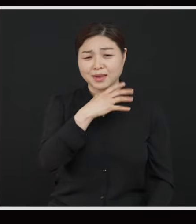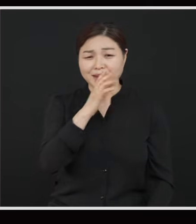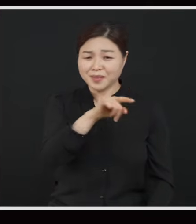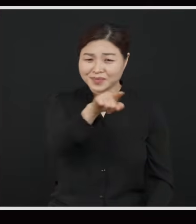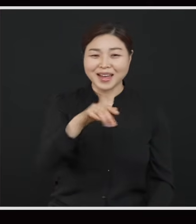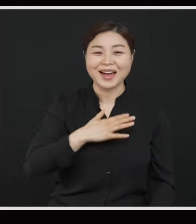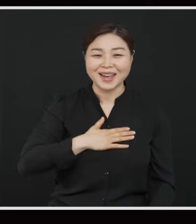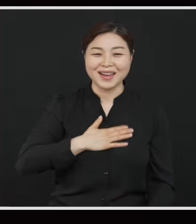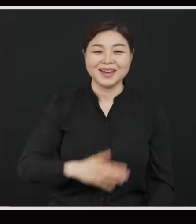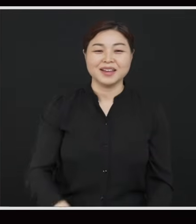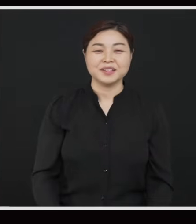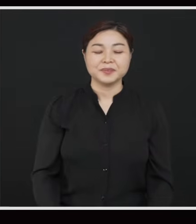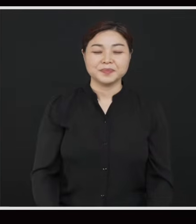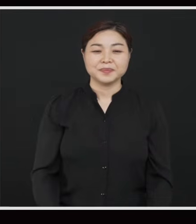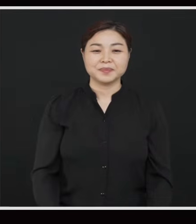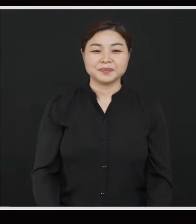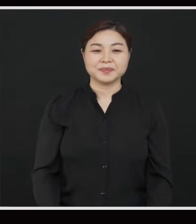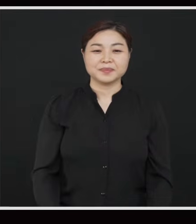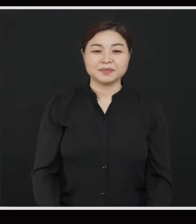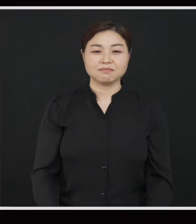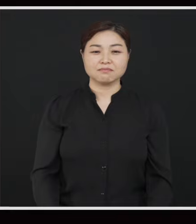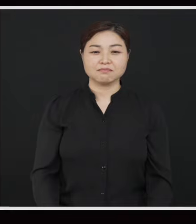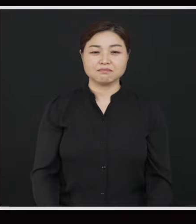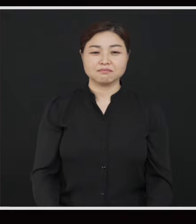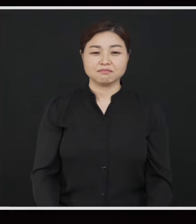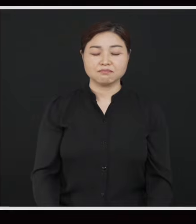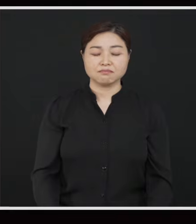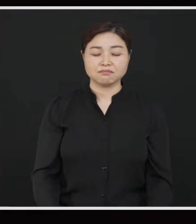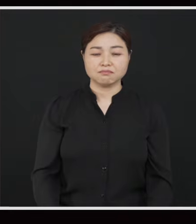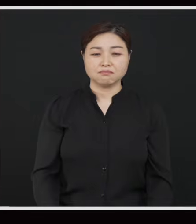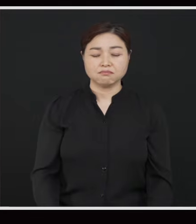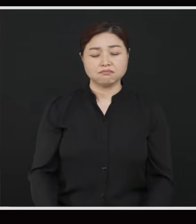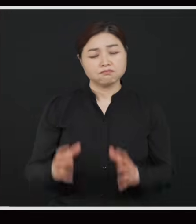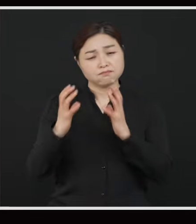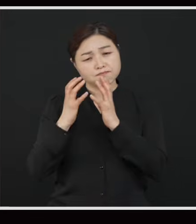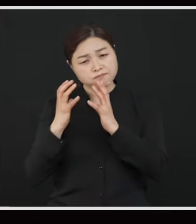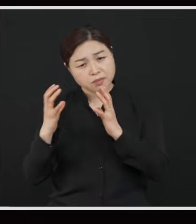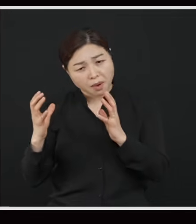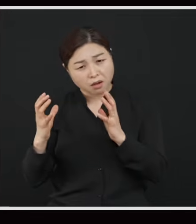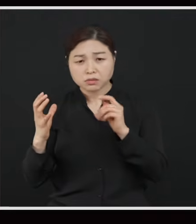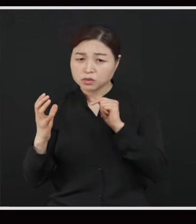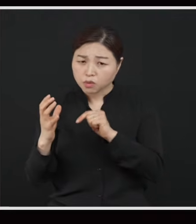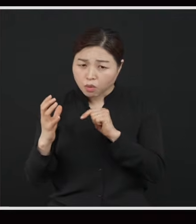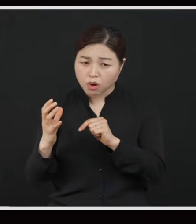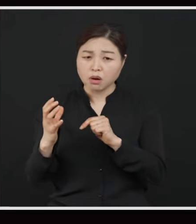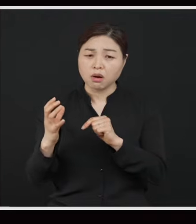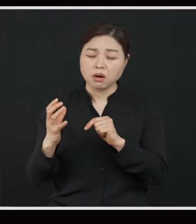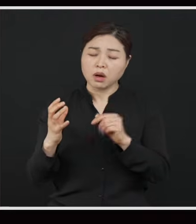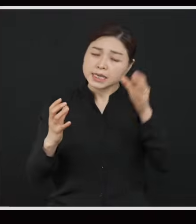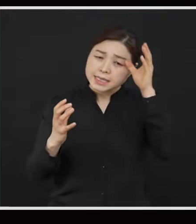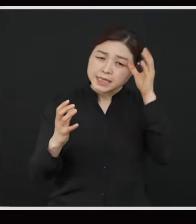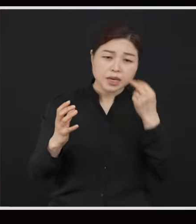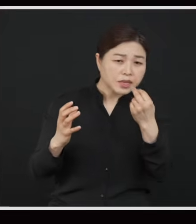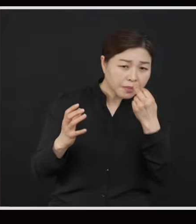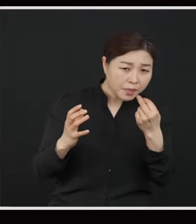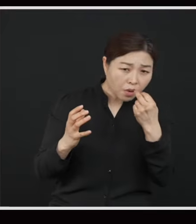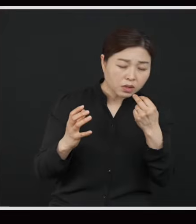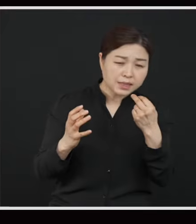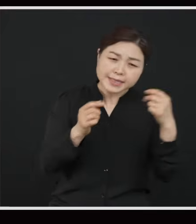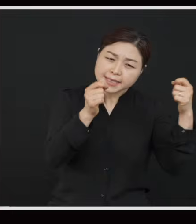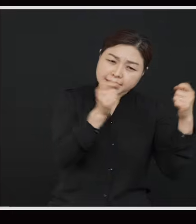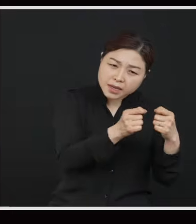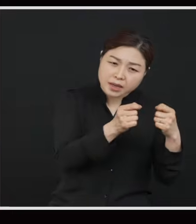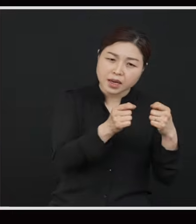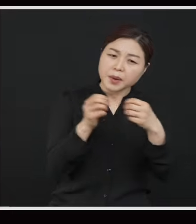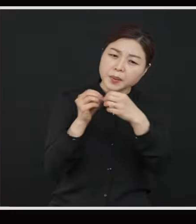분들은 알겠지만. 근데 왜 비만율이 기대 수명을 짧게 하는 것 같은가? 그걸 한번